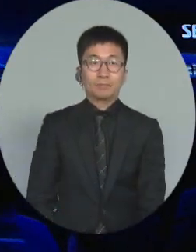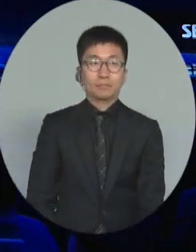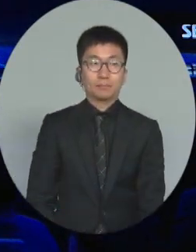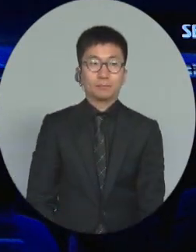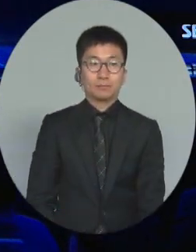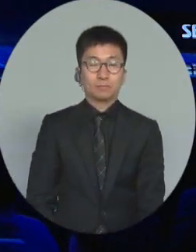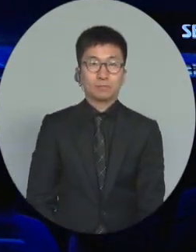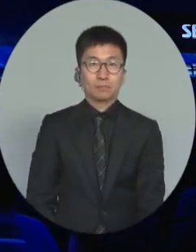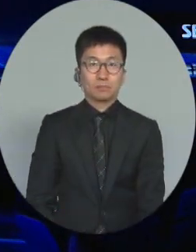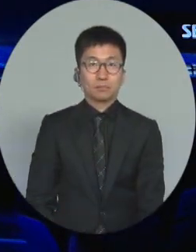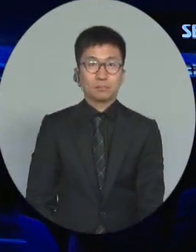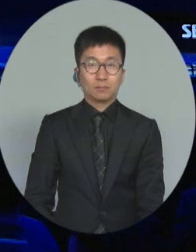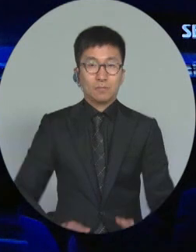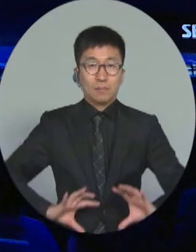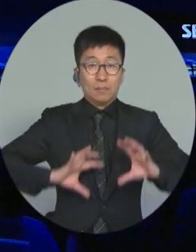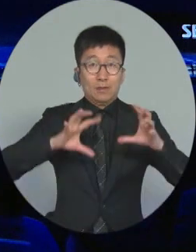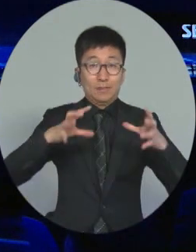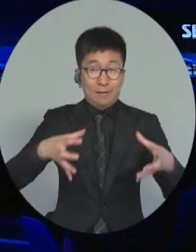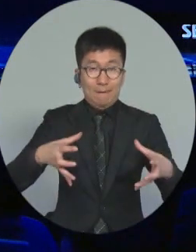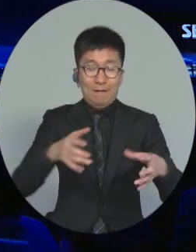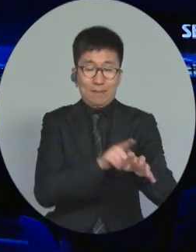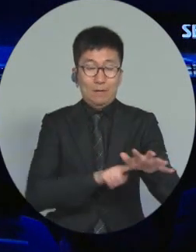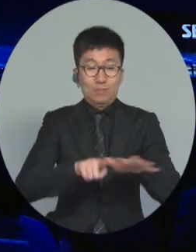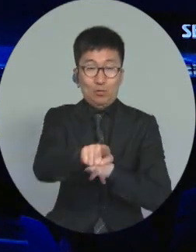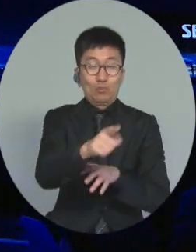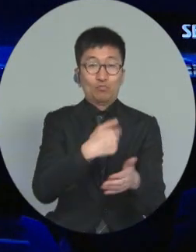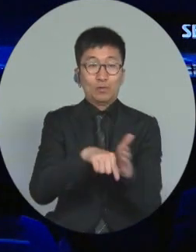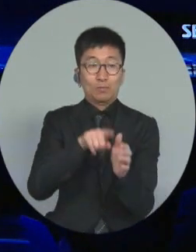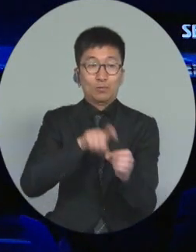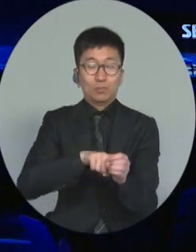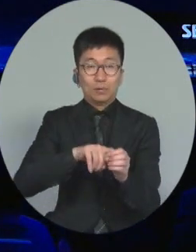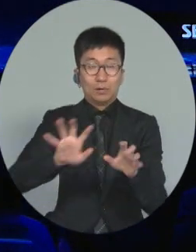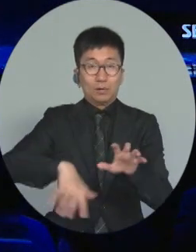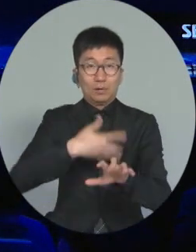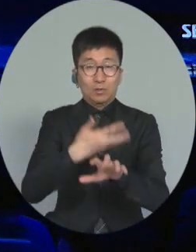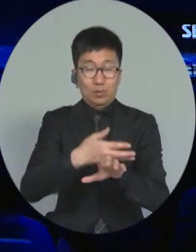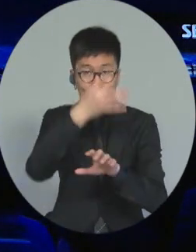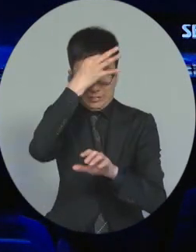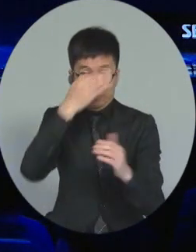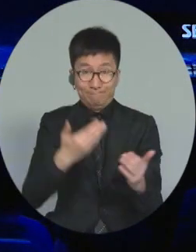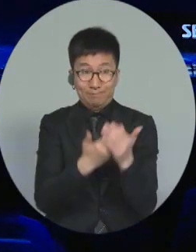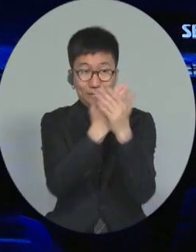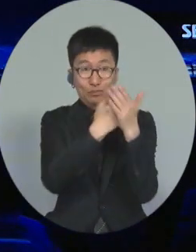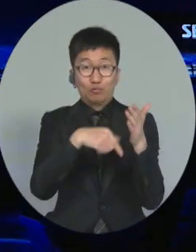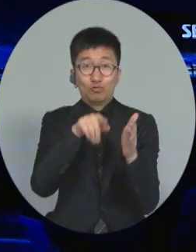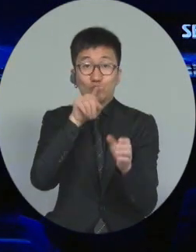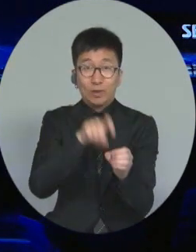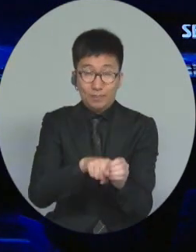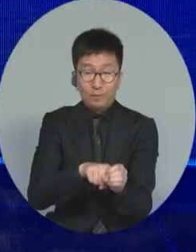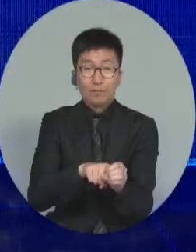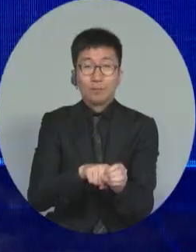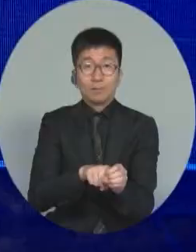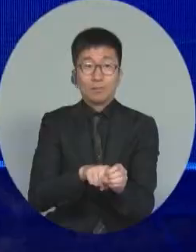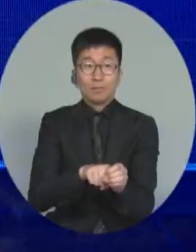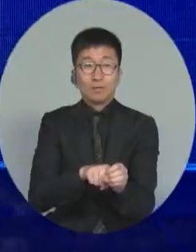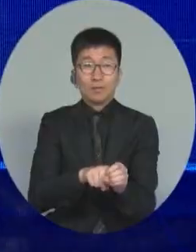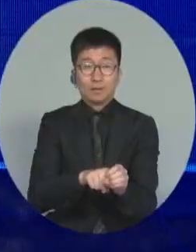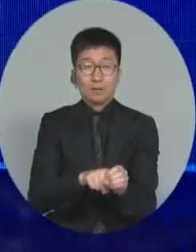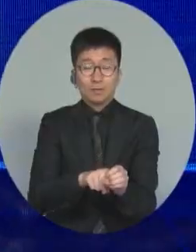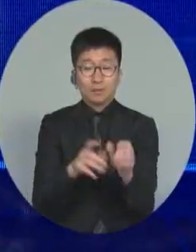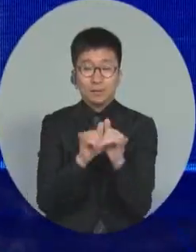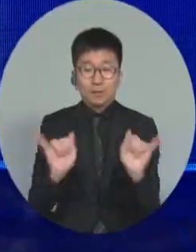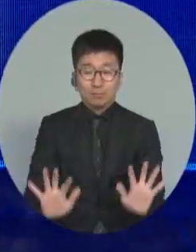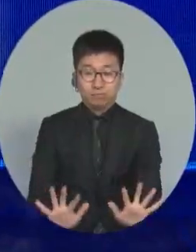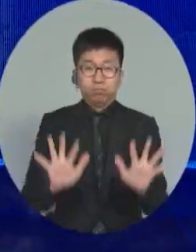합니다 세계 질서를 선도하는 혁신적 기술의 싹이 끊임없이 배양되는 국가가